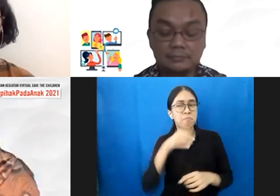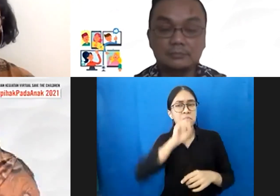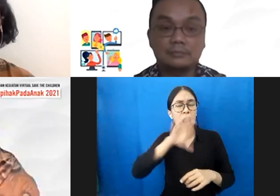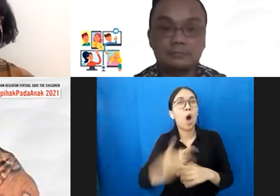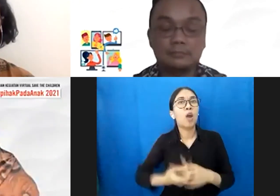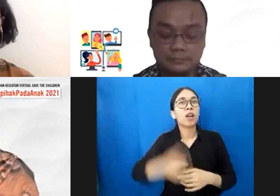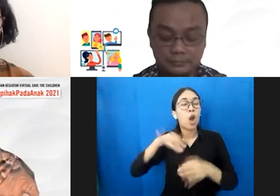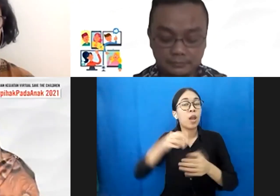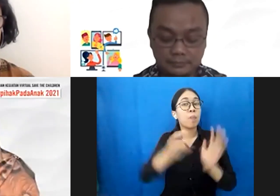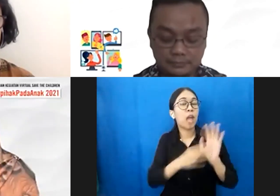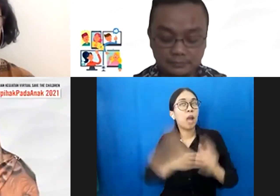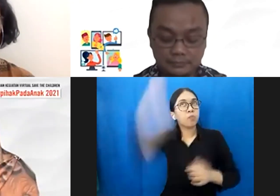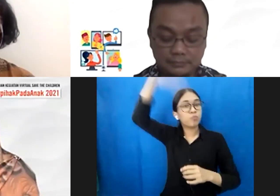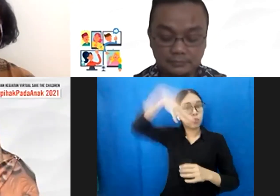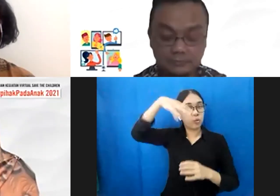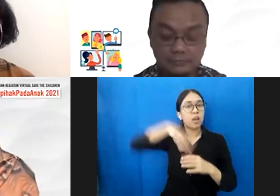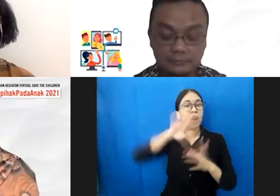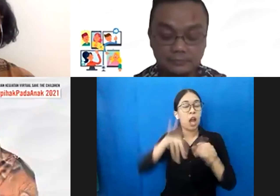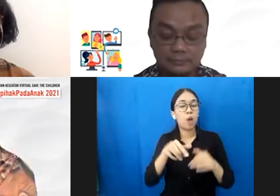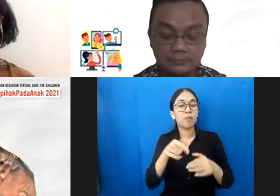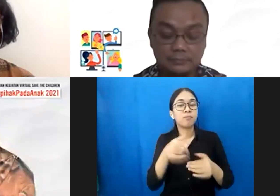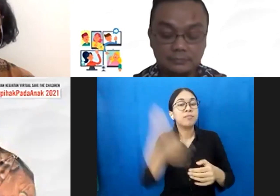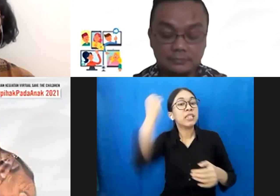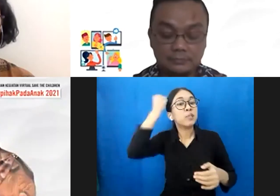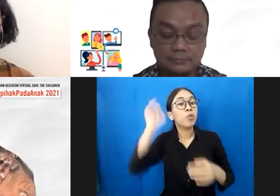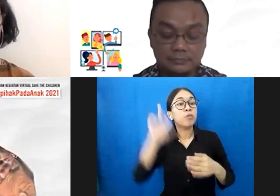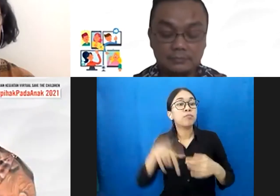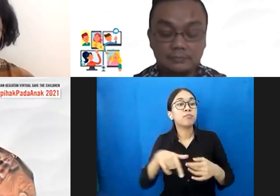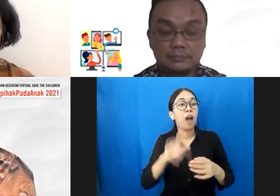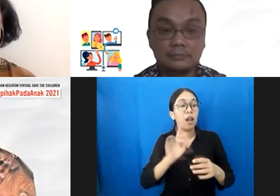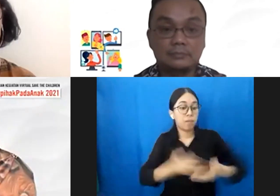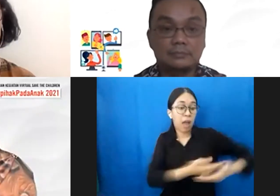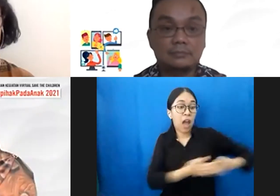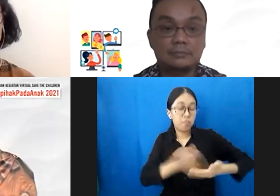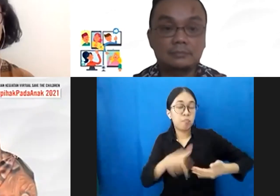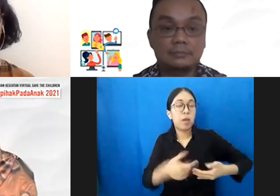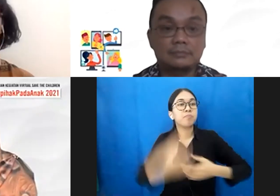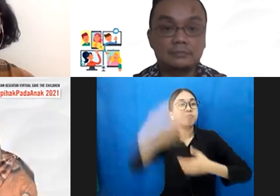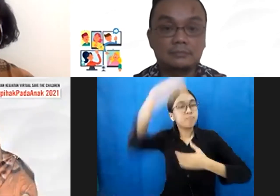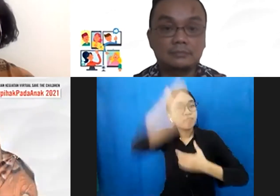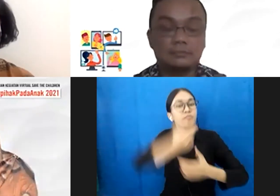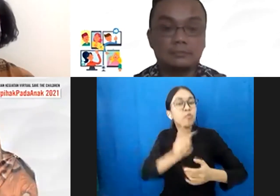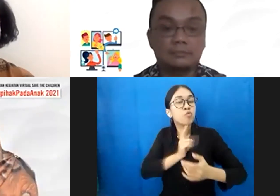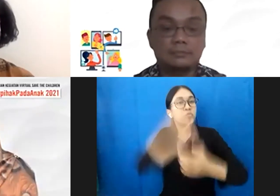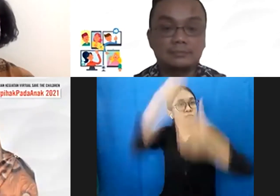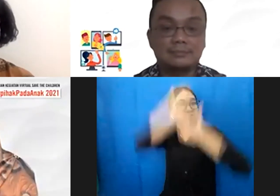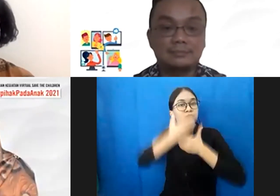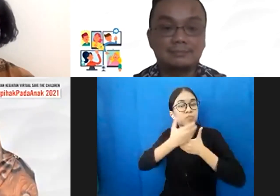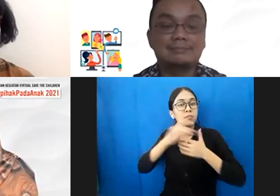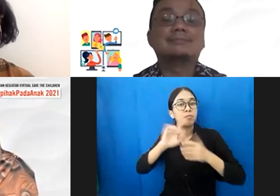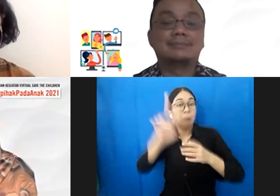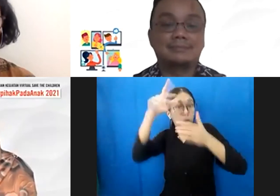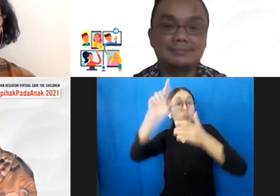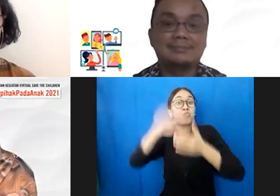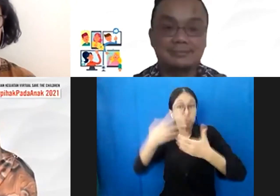ibu-ibu yang membawa anak pakai masker Anda dulu, baru pakai masker anaknya. Kenapa? Karena kalau kita dalam keadaan safe,